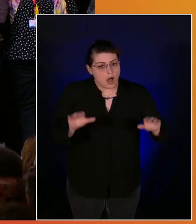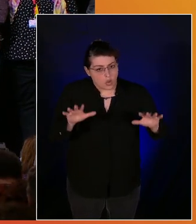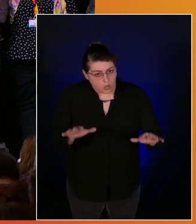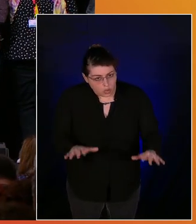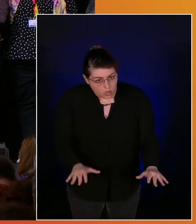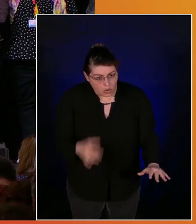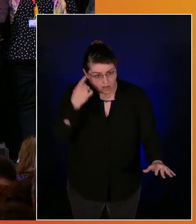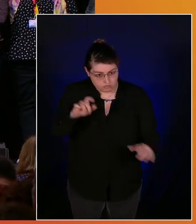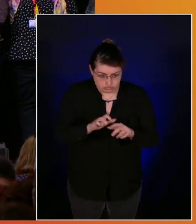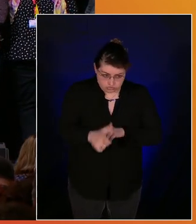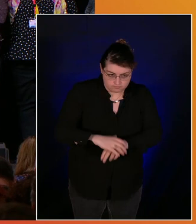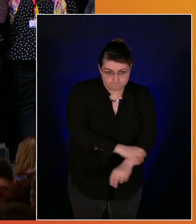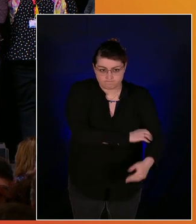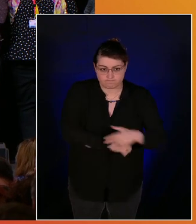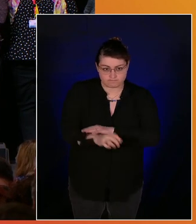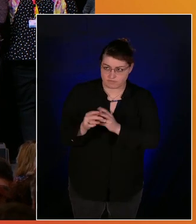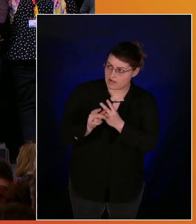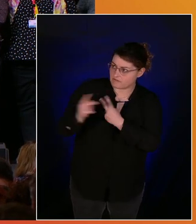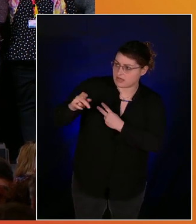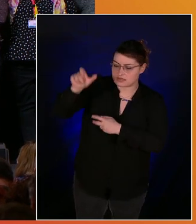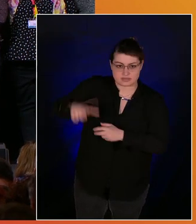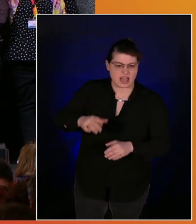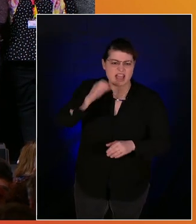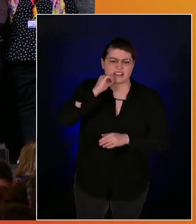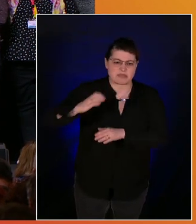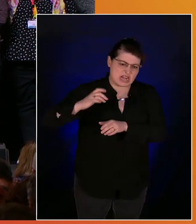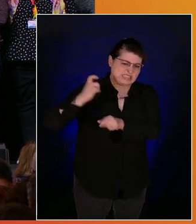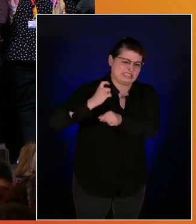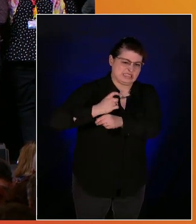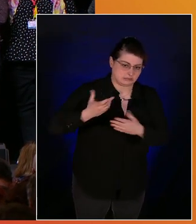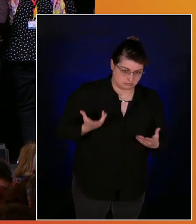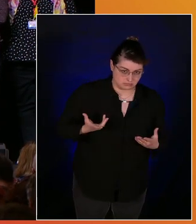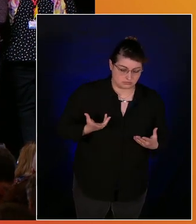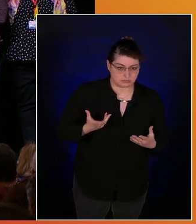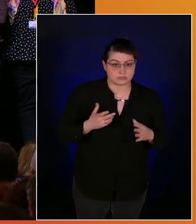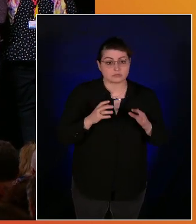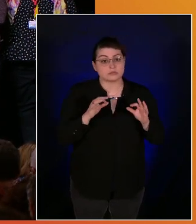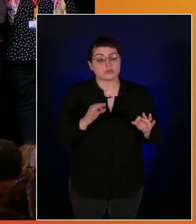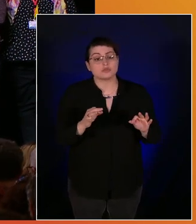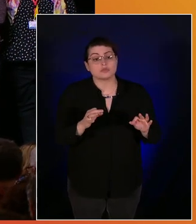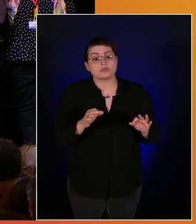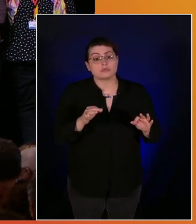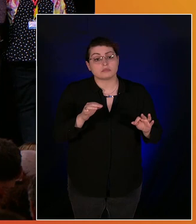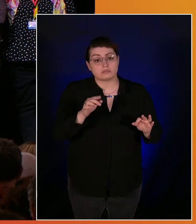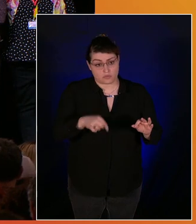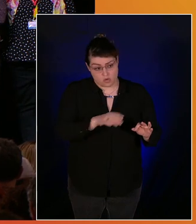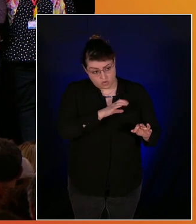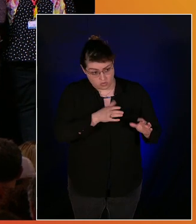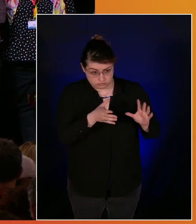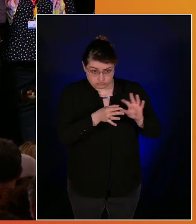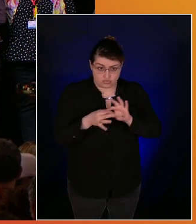force face aux attaques du capital. Alors, faire en sorte de retrouver des